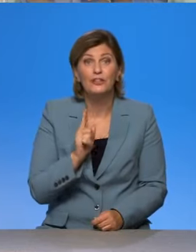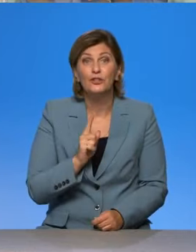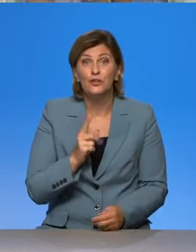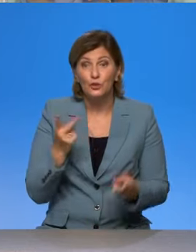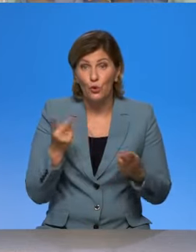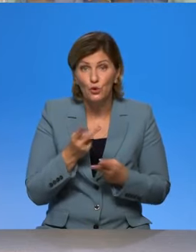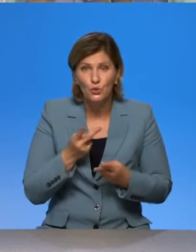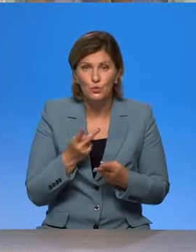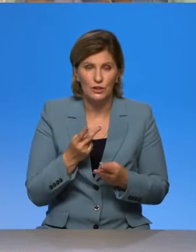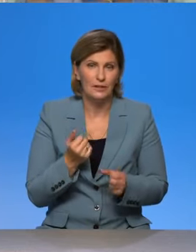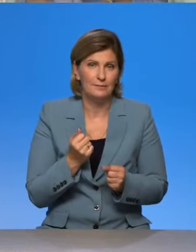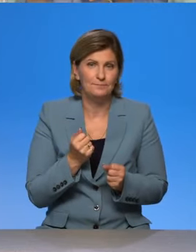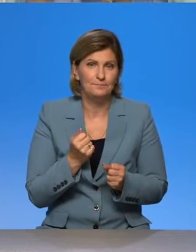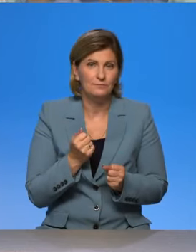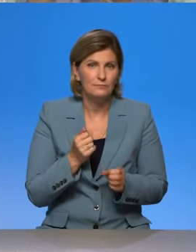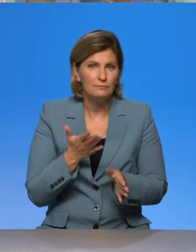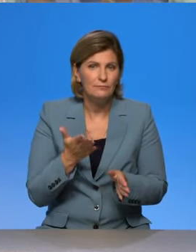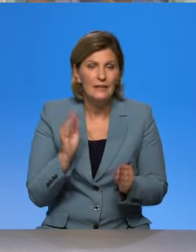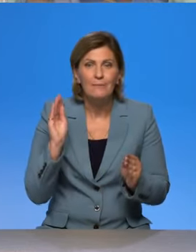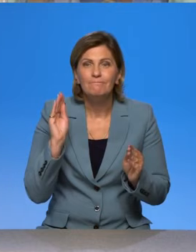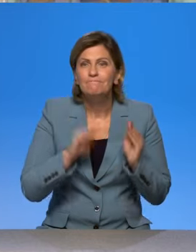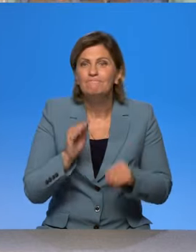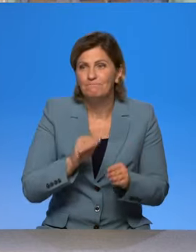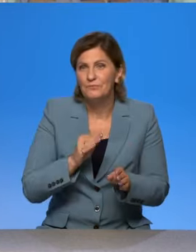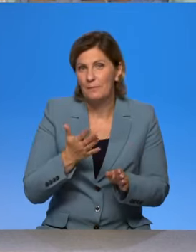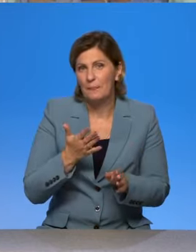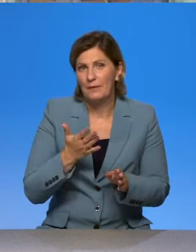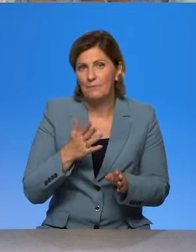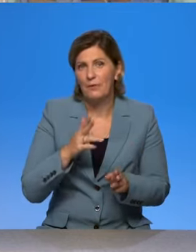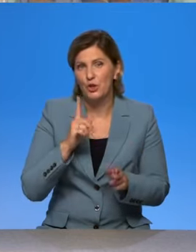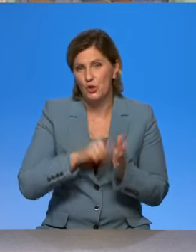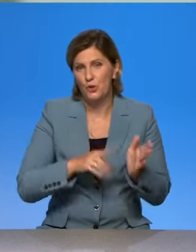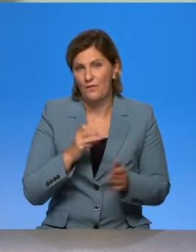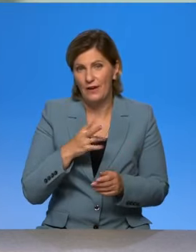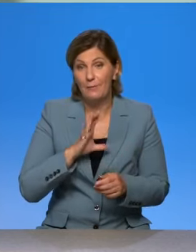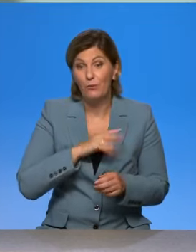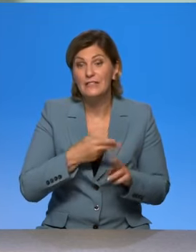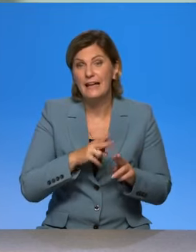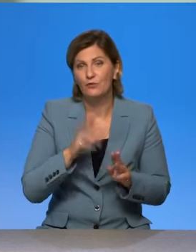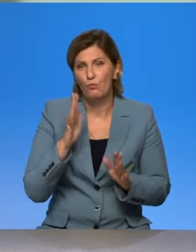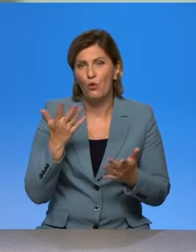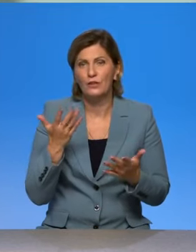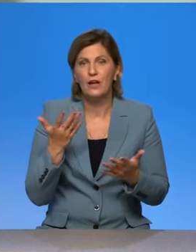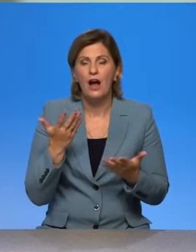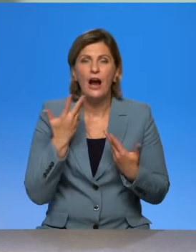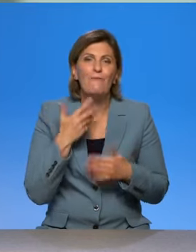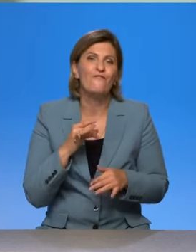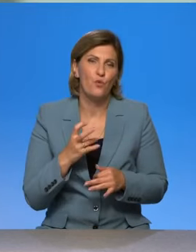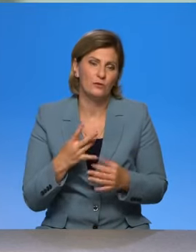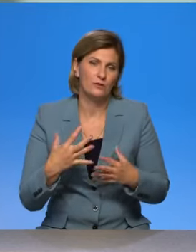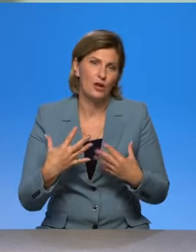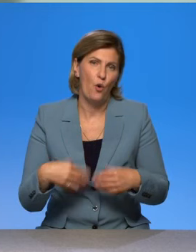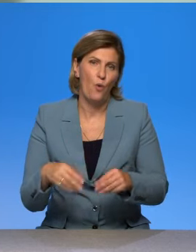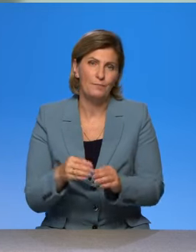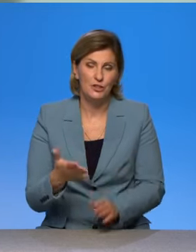строить доверие. И на основе доверия уже потом будет очень комфортное общество. Но это идиллия. Слушаем